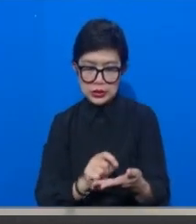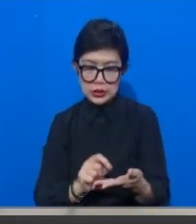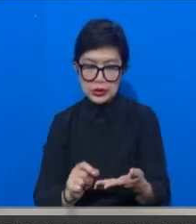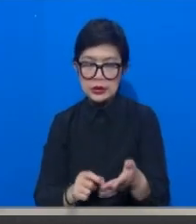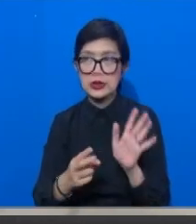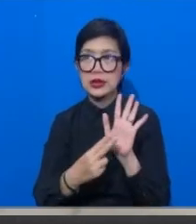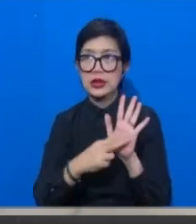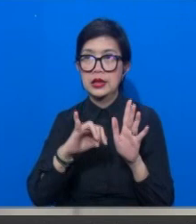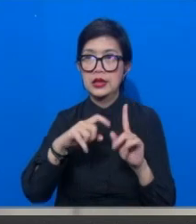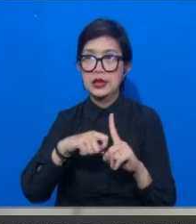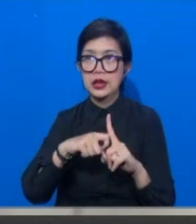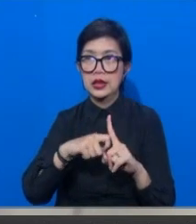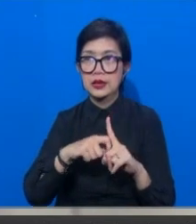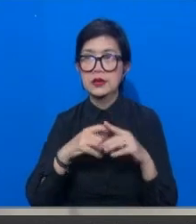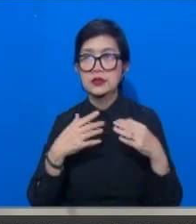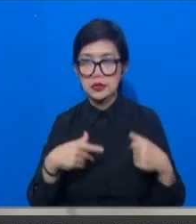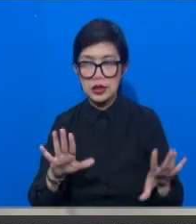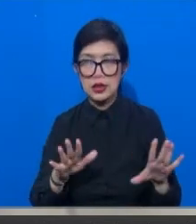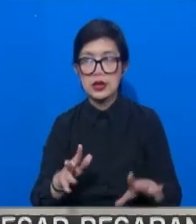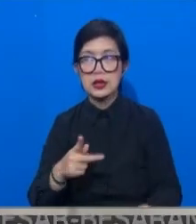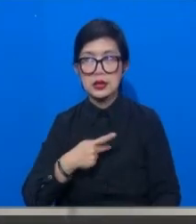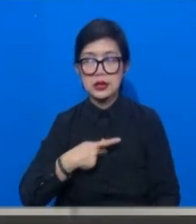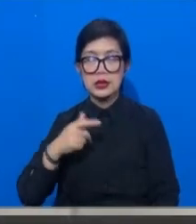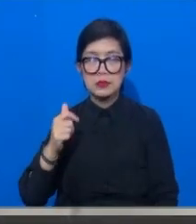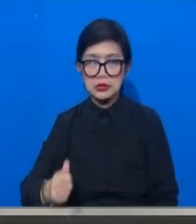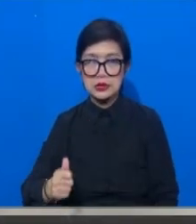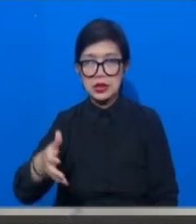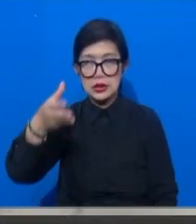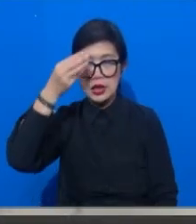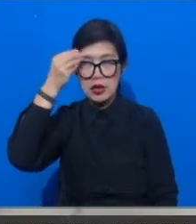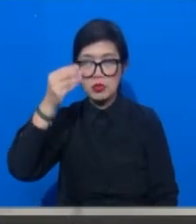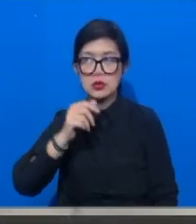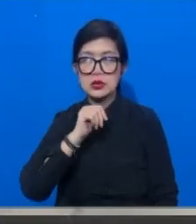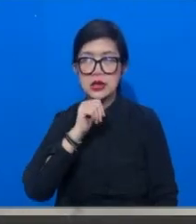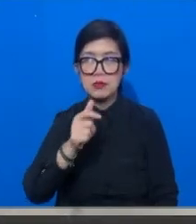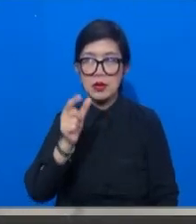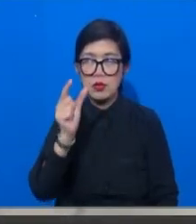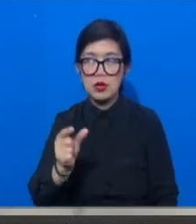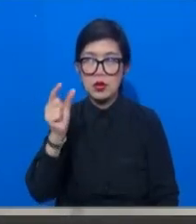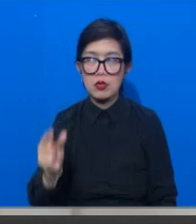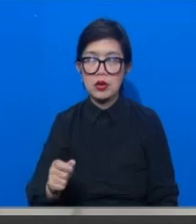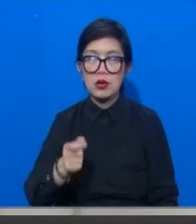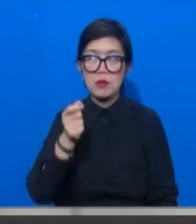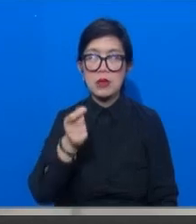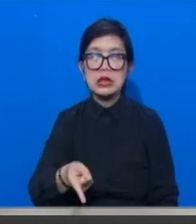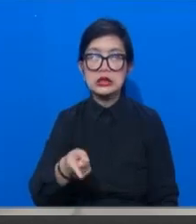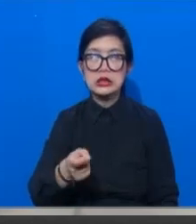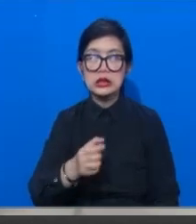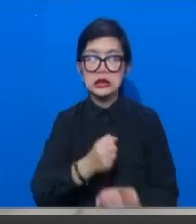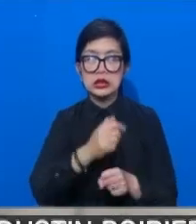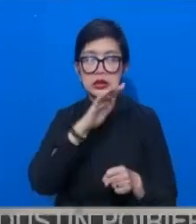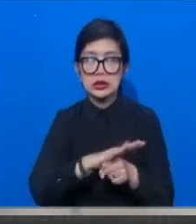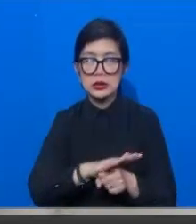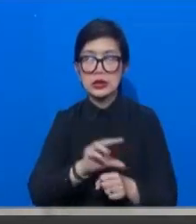aplikasi tersebut. Sehingga kita bisa mengetahui siapa saja pembeli LPG 3 kg yang